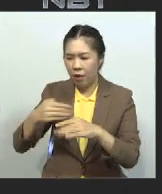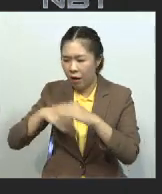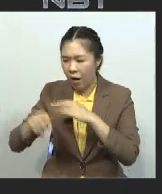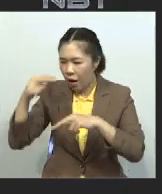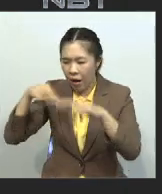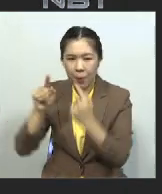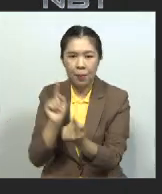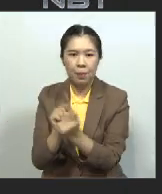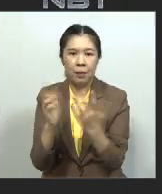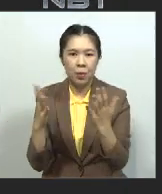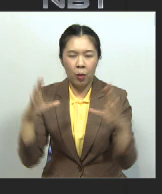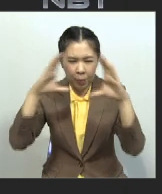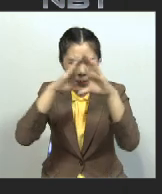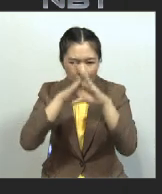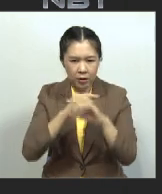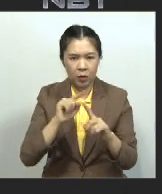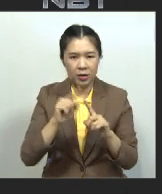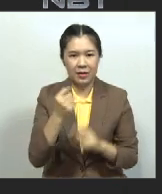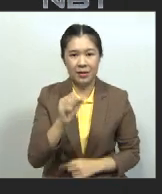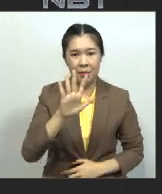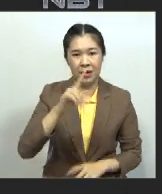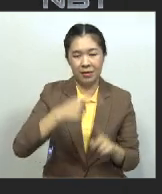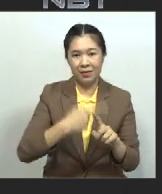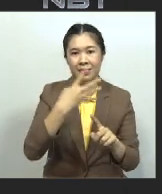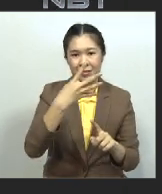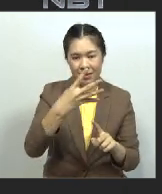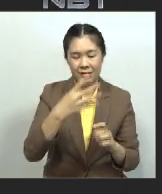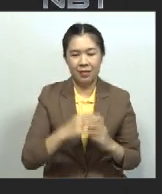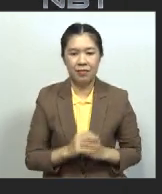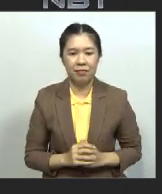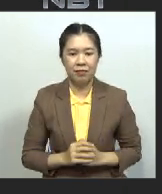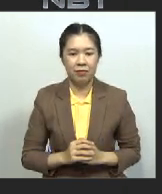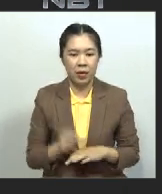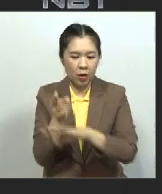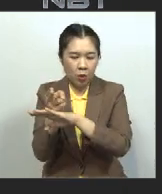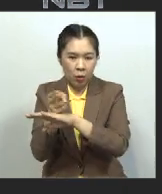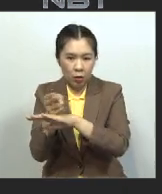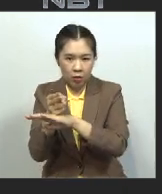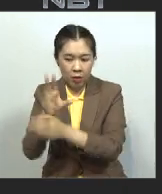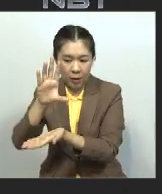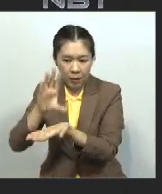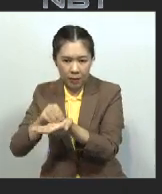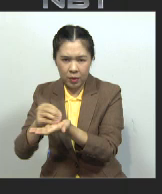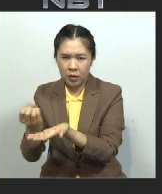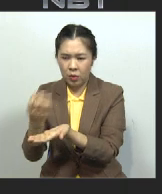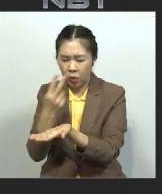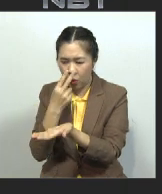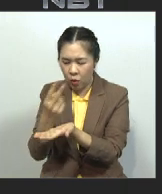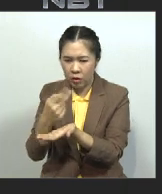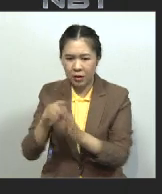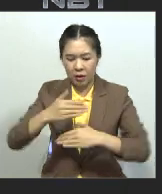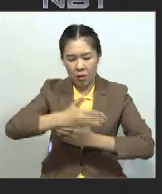ตเกียวประเทศญี่ปุ่นเมื่อกลางดึกของวันที่15เมษายนโดยภาพจากกล้องวงจรปิดก็เห็นน้องออกจากห้